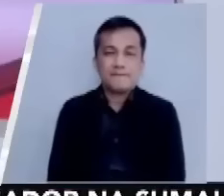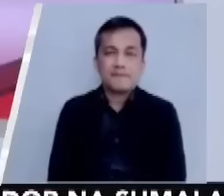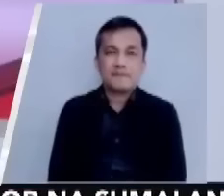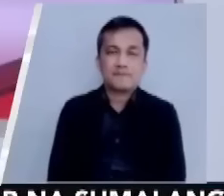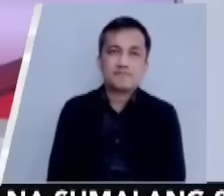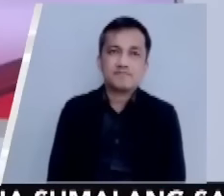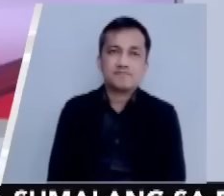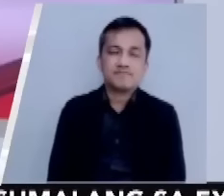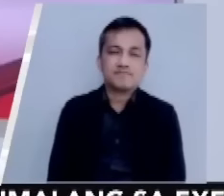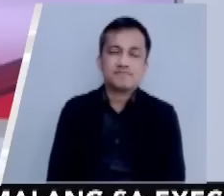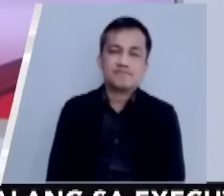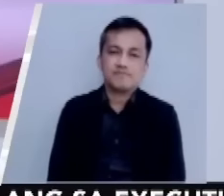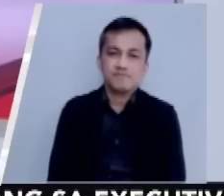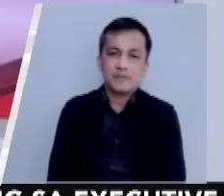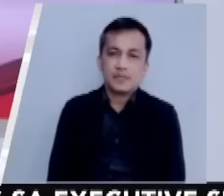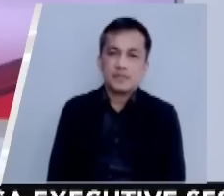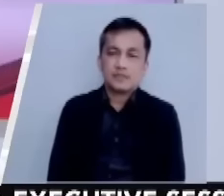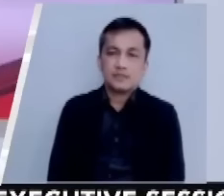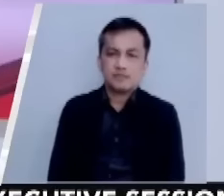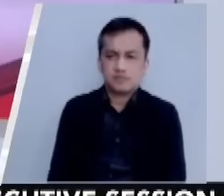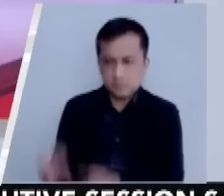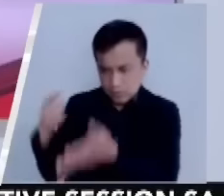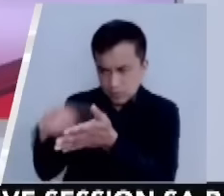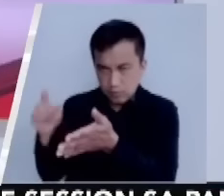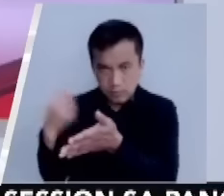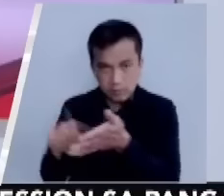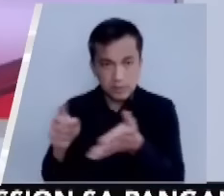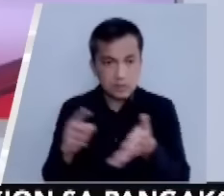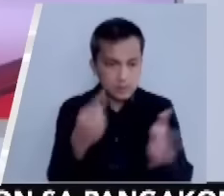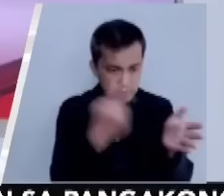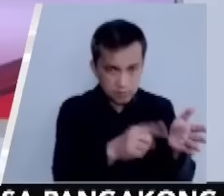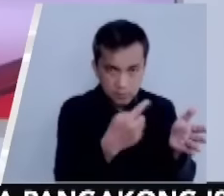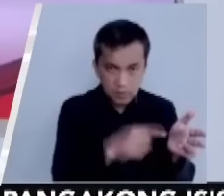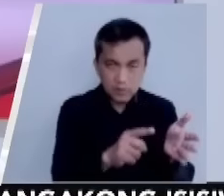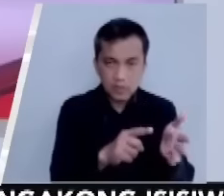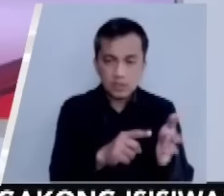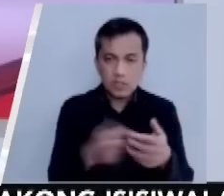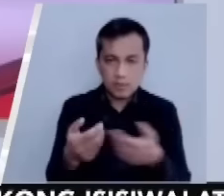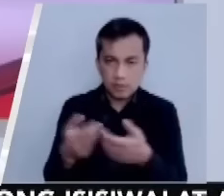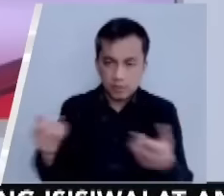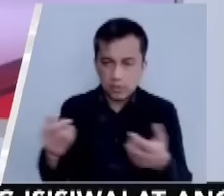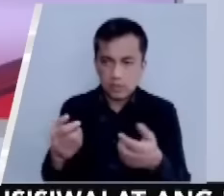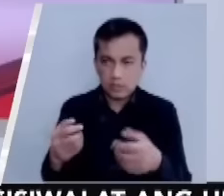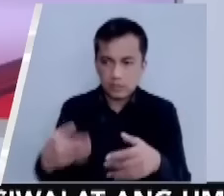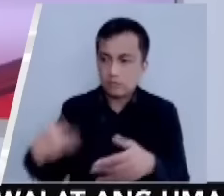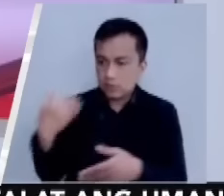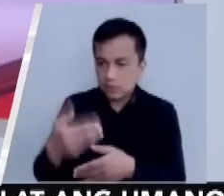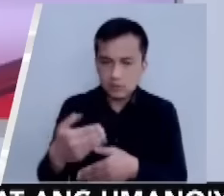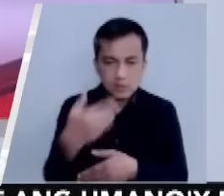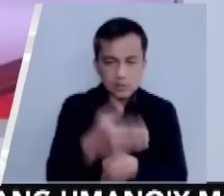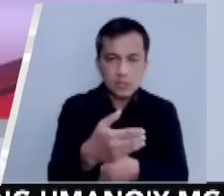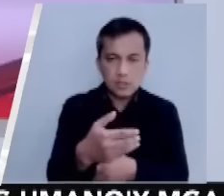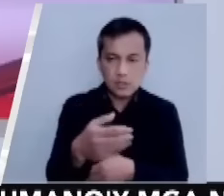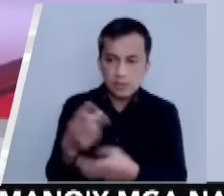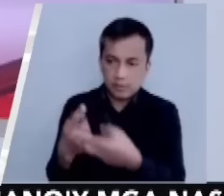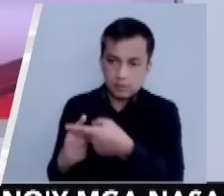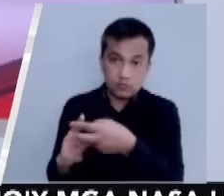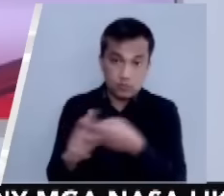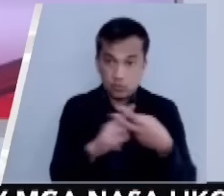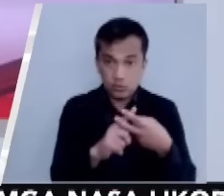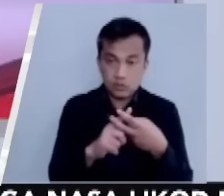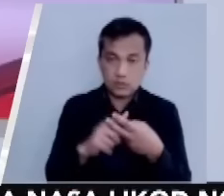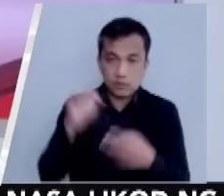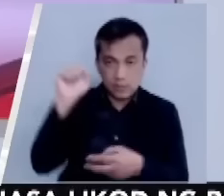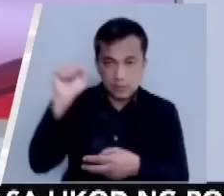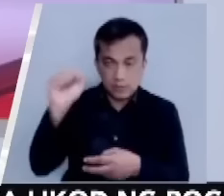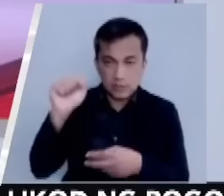Iniimbestigahan ang magkahiwalay pero magkasunod na pagdukot umano sa dalawang aktivista sa Albay nitong Agosto. Sa